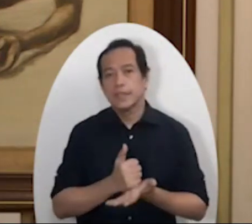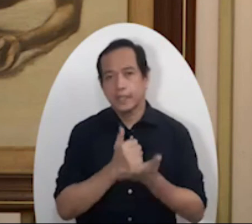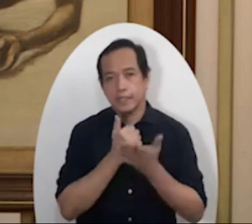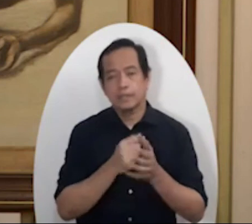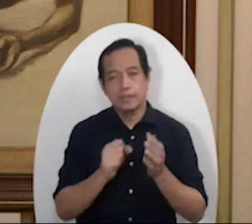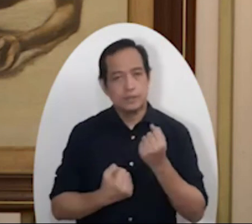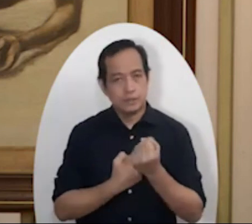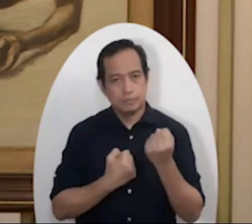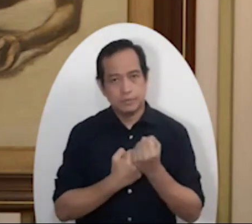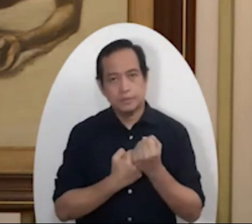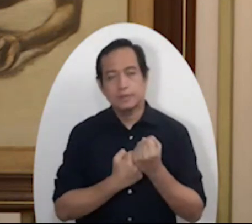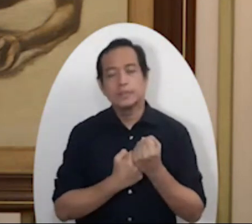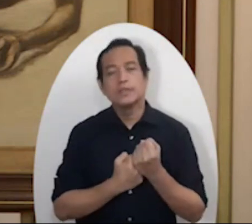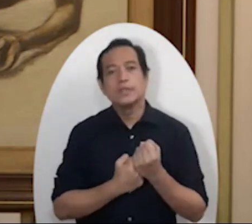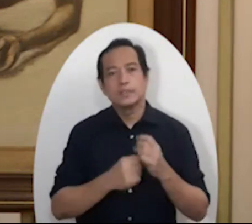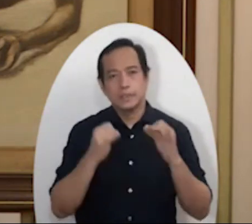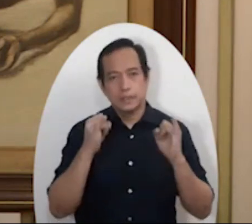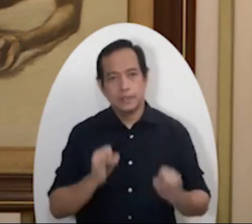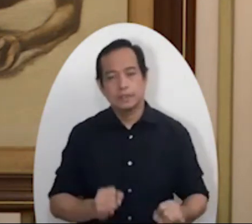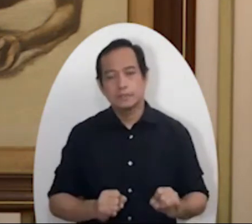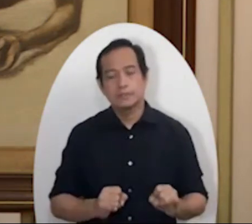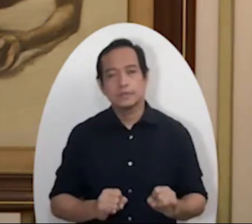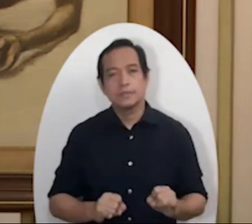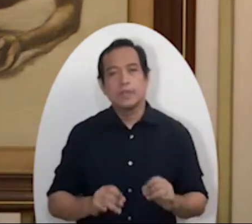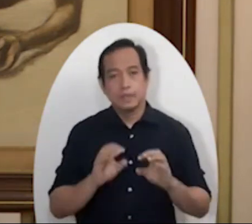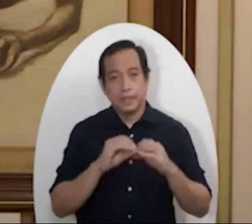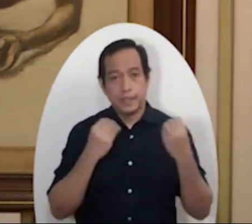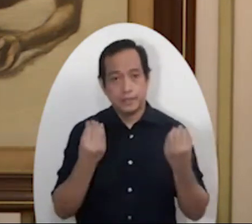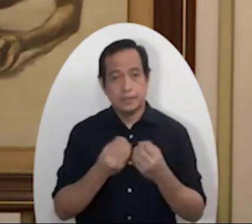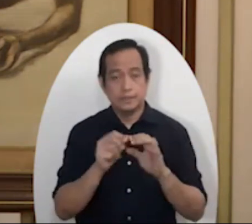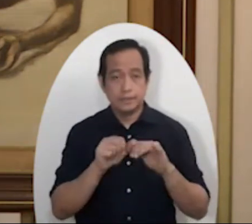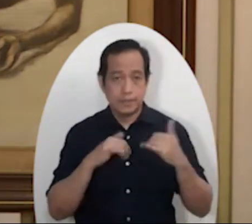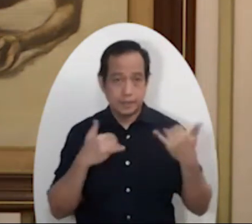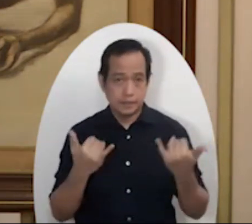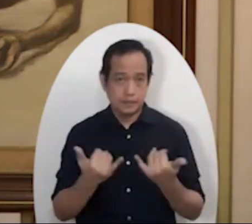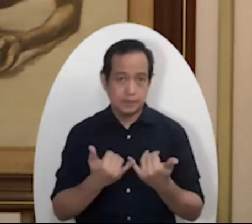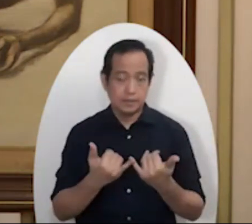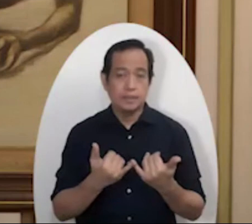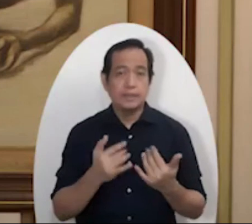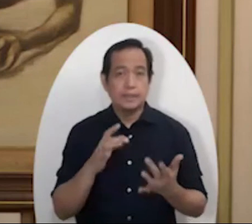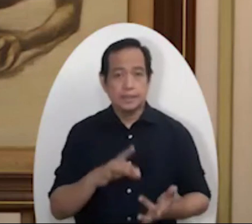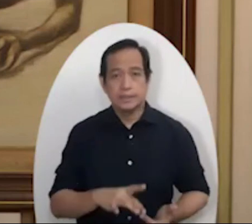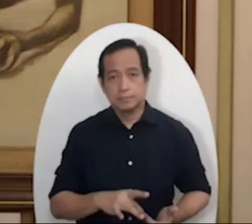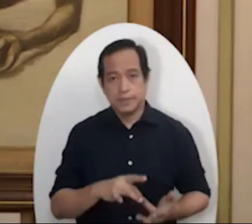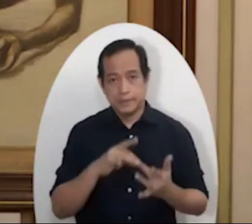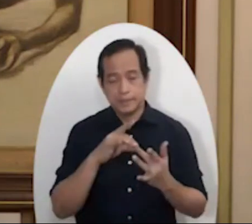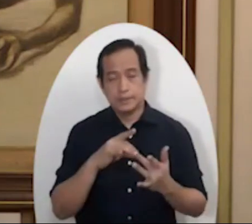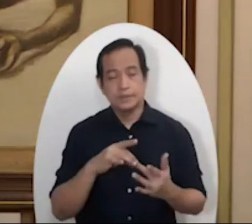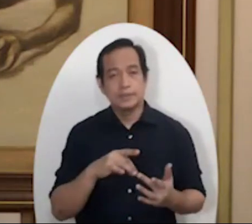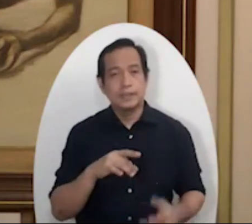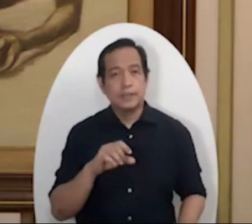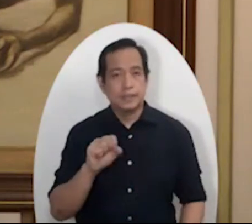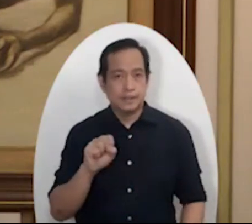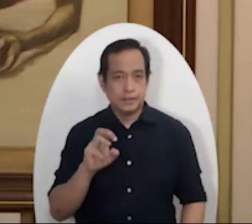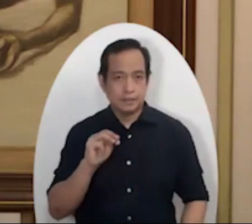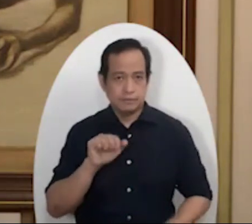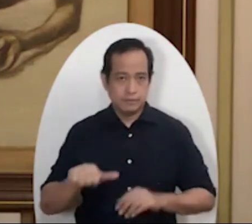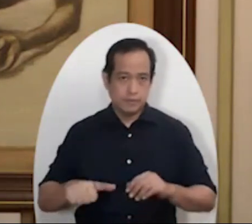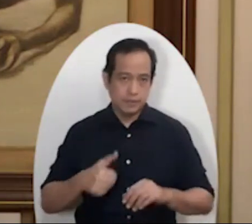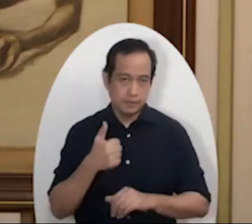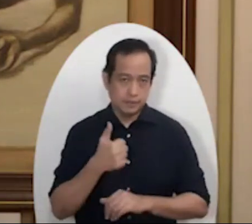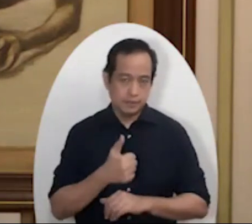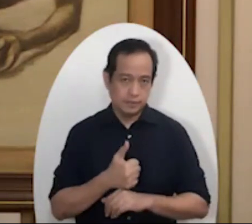kahilingan para sa patuloy na pagtataguyod niya sa kanyang pamilya. Samantala, ano ba itong sakit na giant